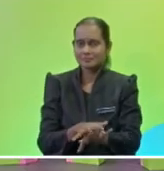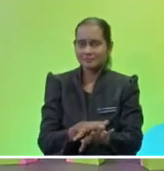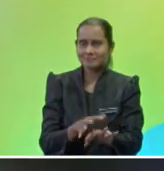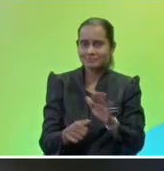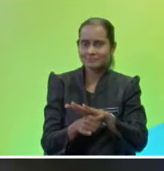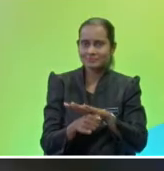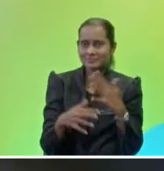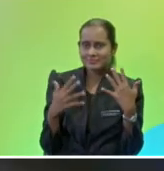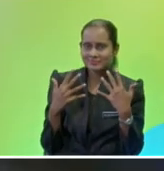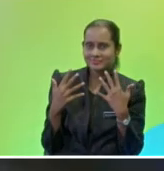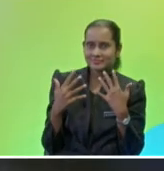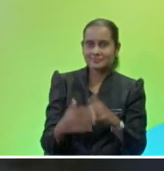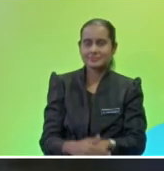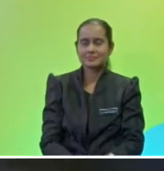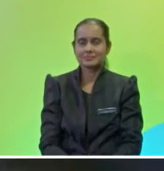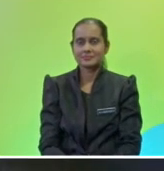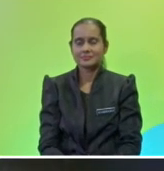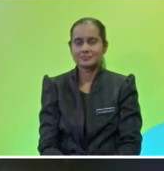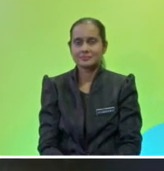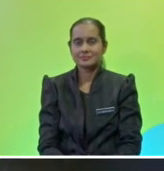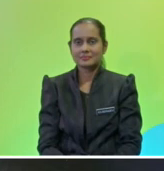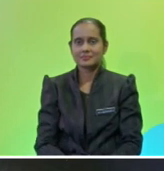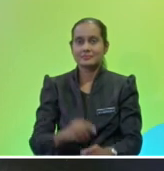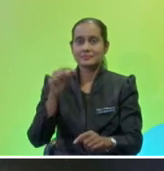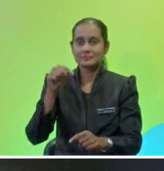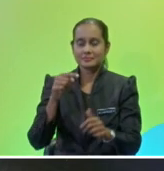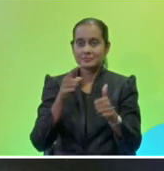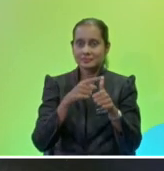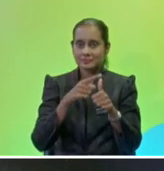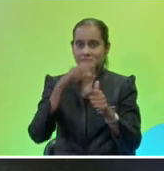jadi ini adalah merupakan situasi pertama